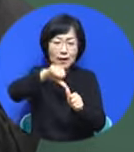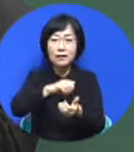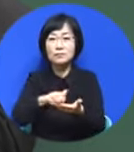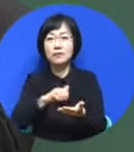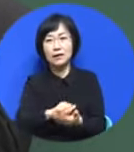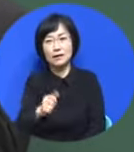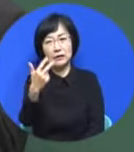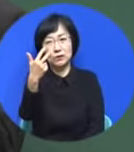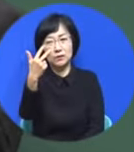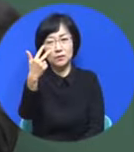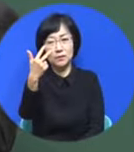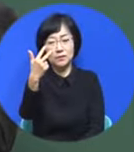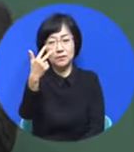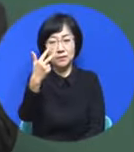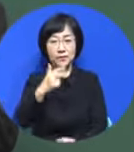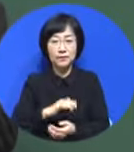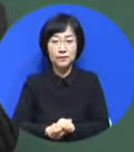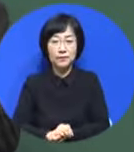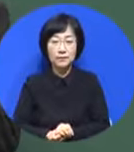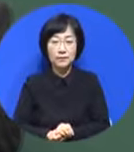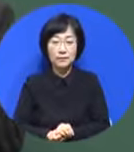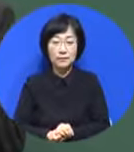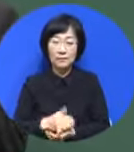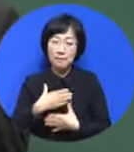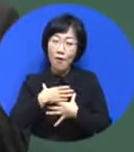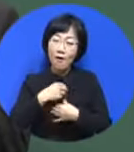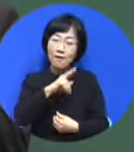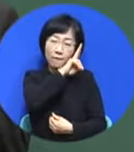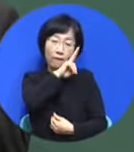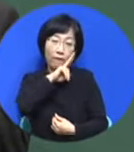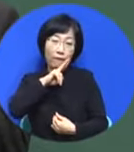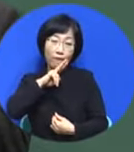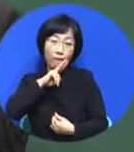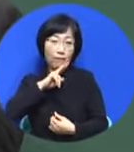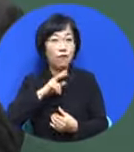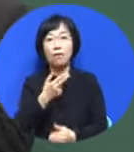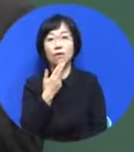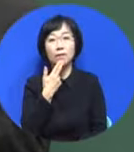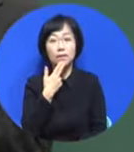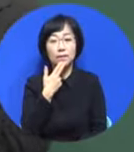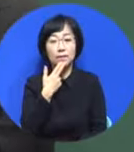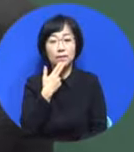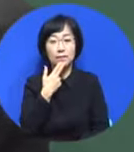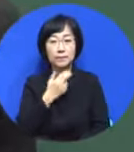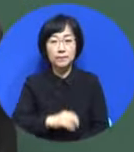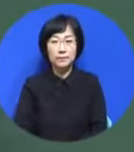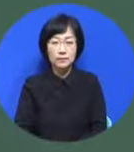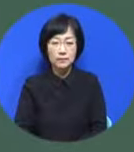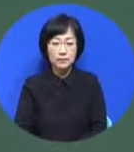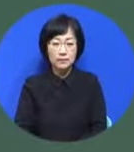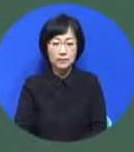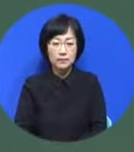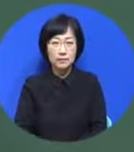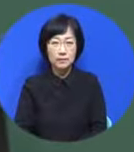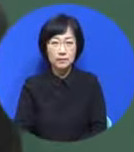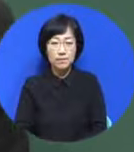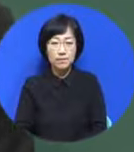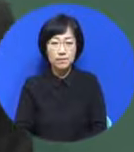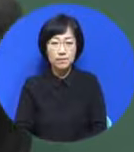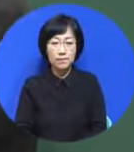disasters 7 times. 단 한 번도 편한 때 없었어요. There was never a time of peace for Israel. 중에서 소수 복음 가진 자를